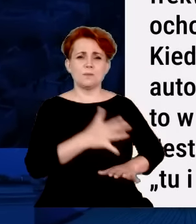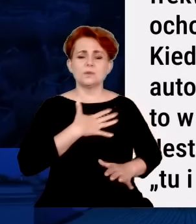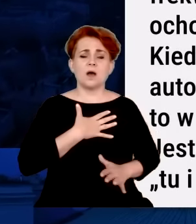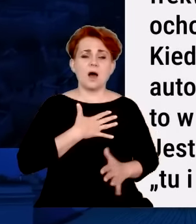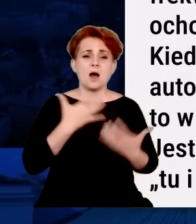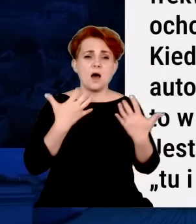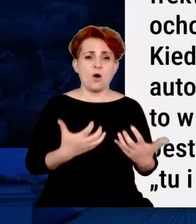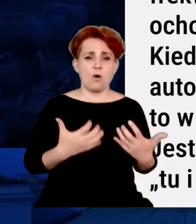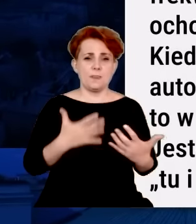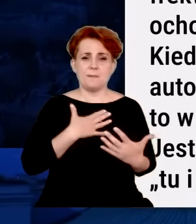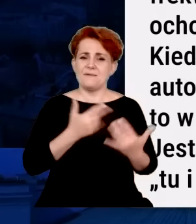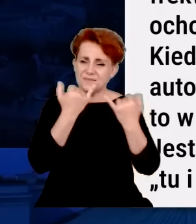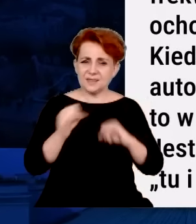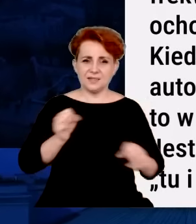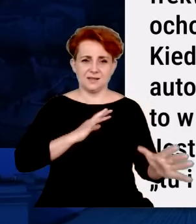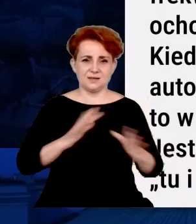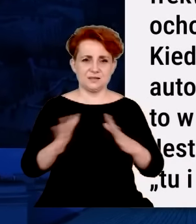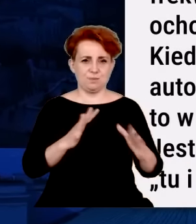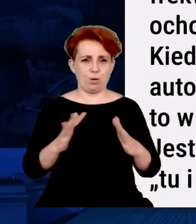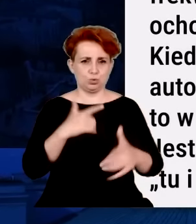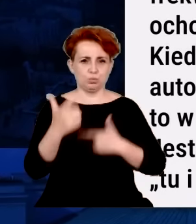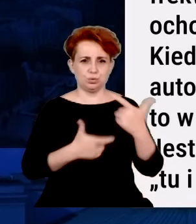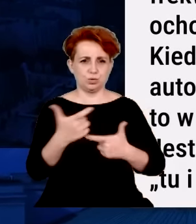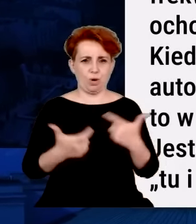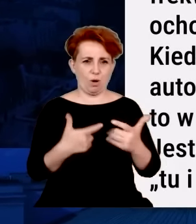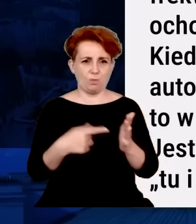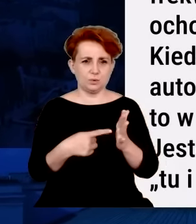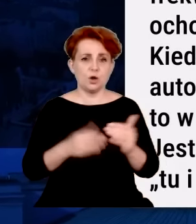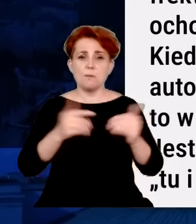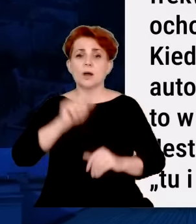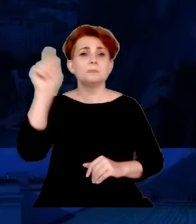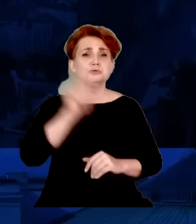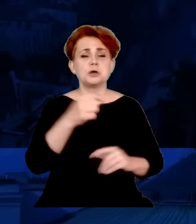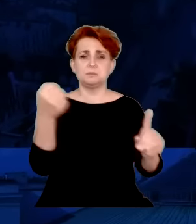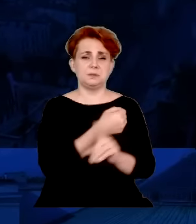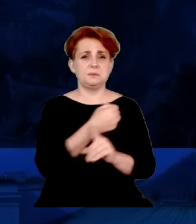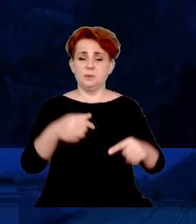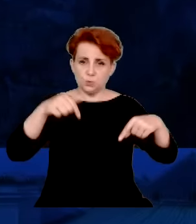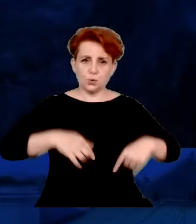rozwiązać to w sposób związany z freakfightami. Jestem w stanie podjechać gdziekolwiek, tu i teraz.